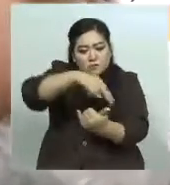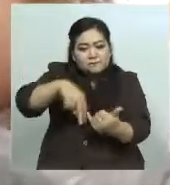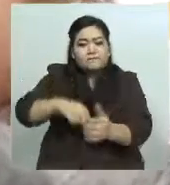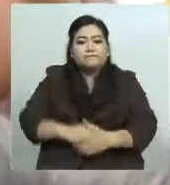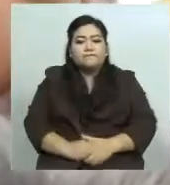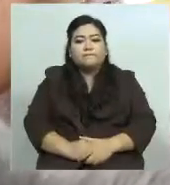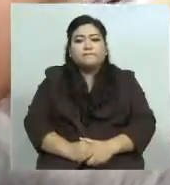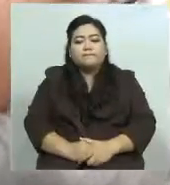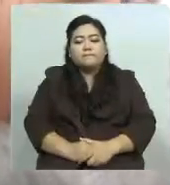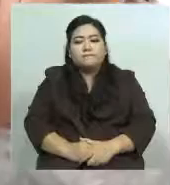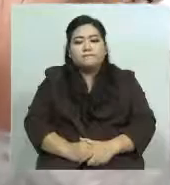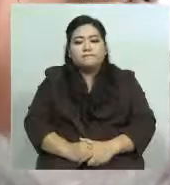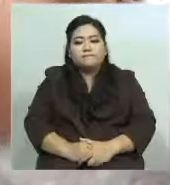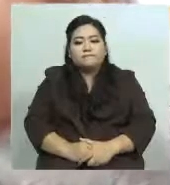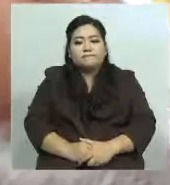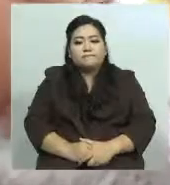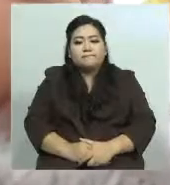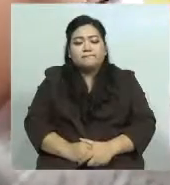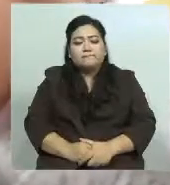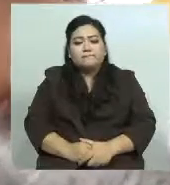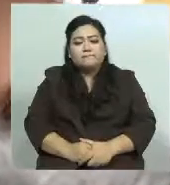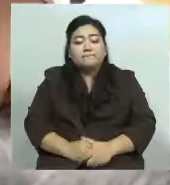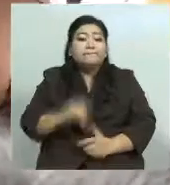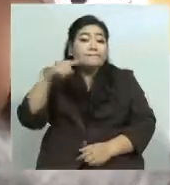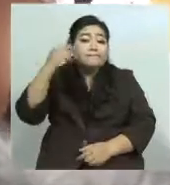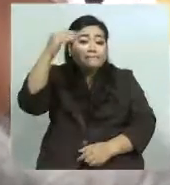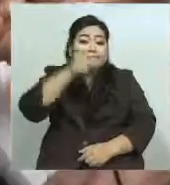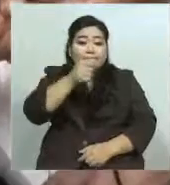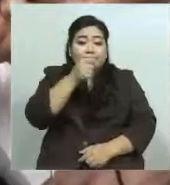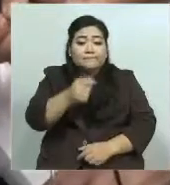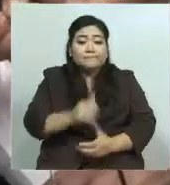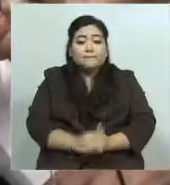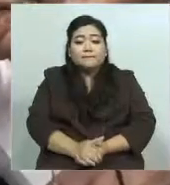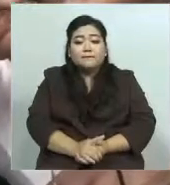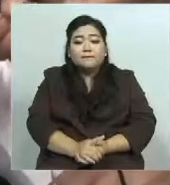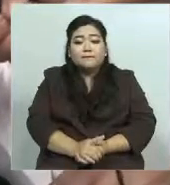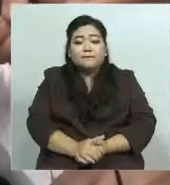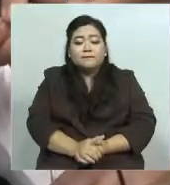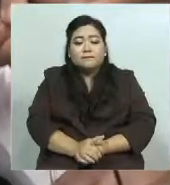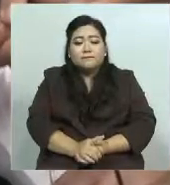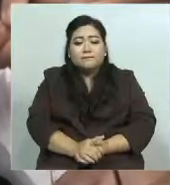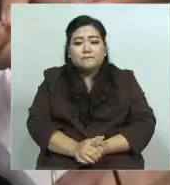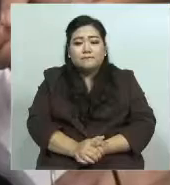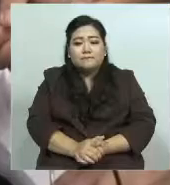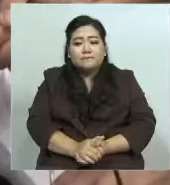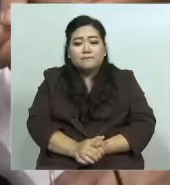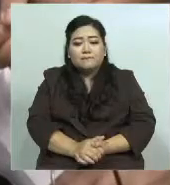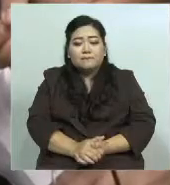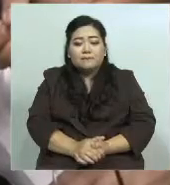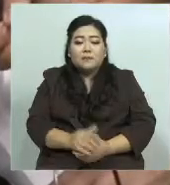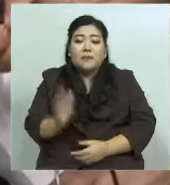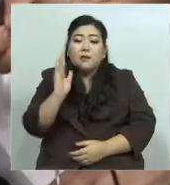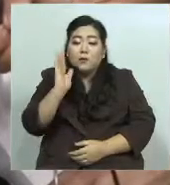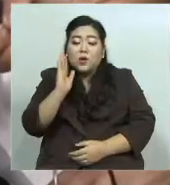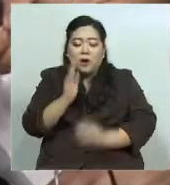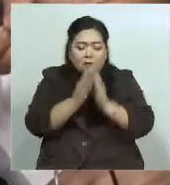ค่ะไปฟังเสียงน้องที่เป็นลูกสาวคนโตกันค ่ ะ ตั้งแต่เป็นคำตอบคำแรกที่คุณสมชายเข้าไ